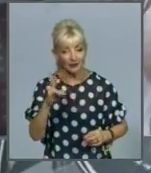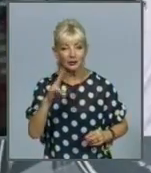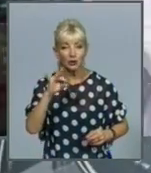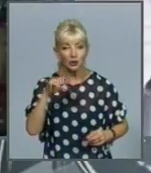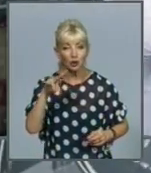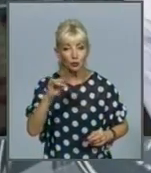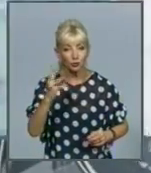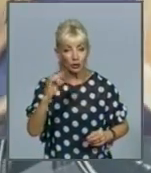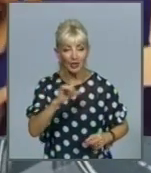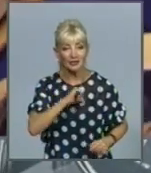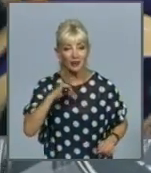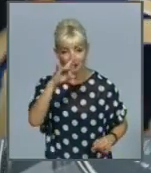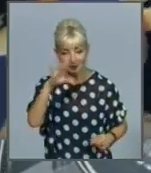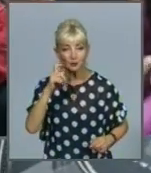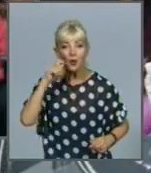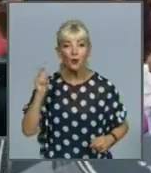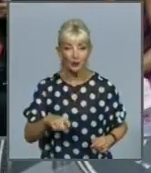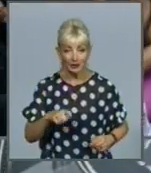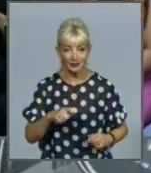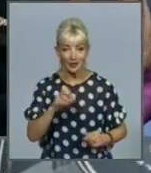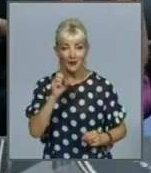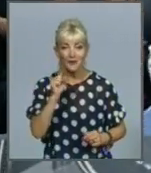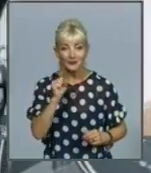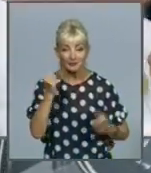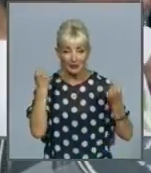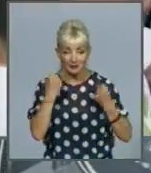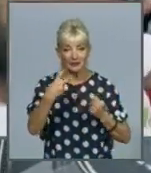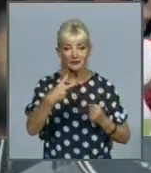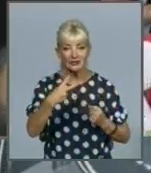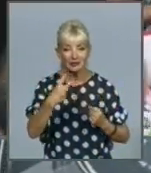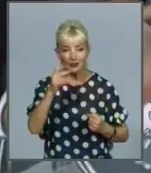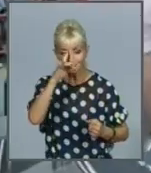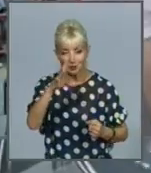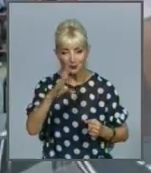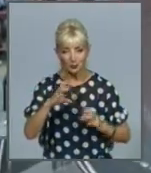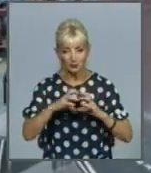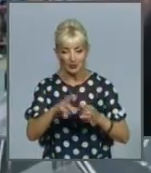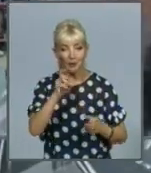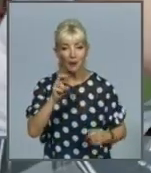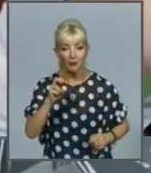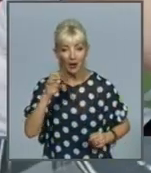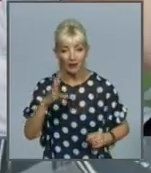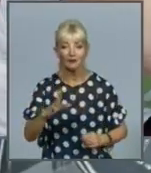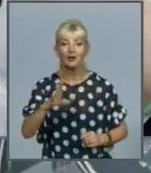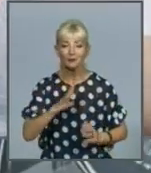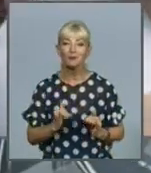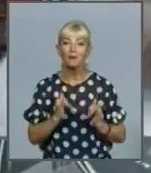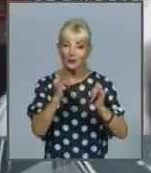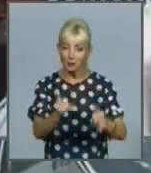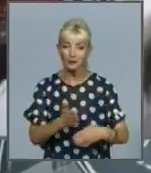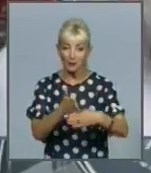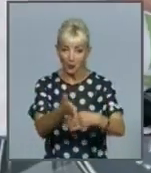Илюшина, а самый знаменитый украинский армрестлер, 20-кратный чемпион мира Рустам Бабаев, был почетным